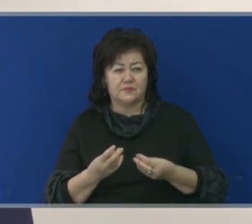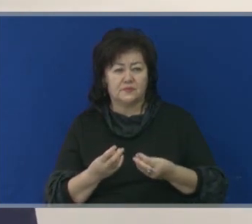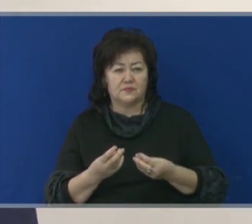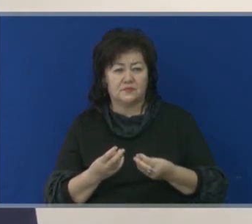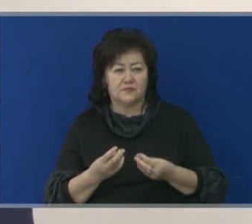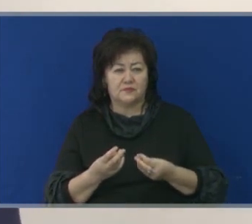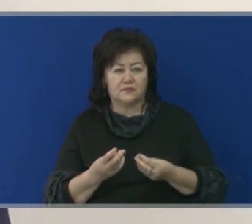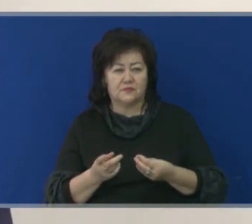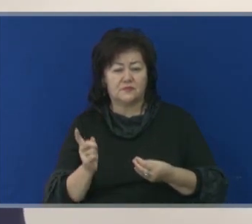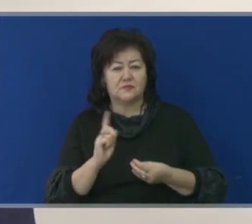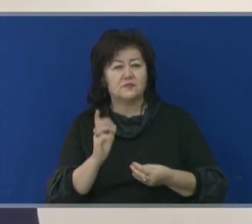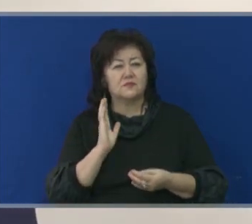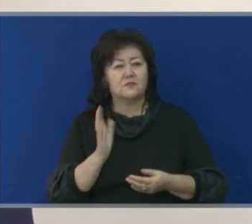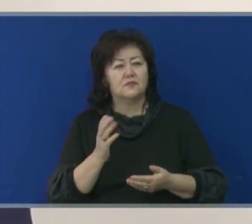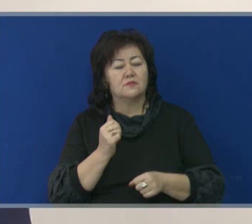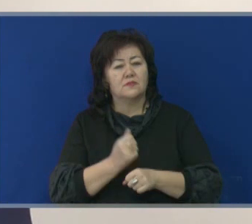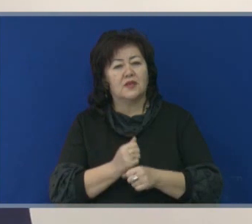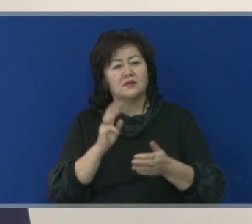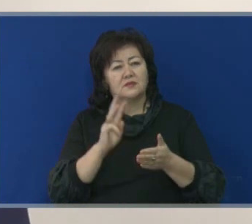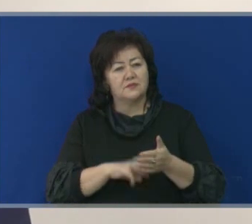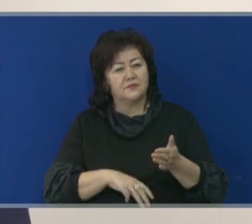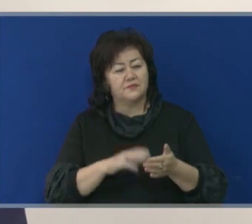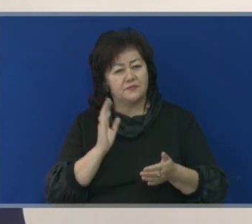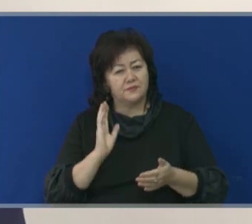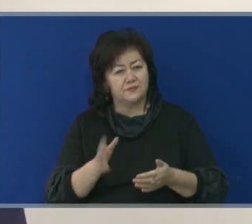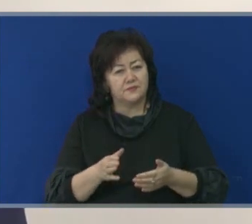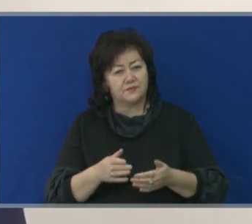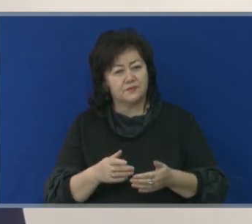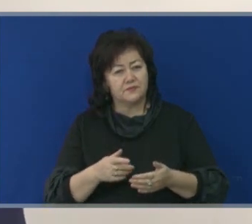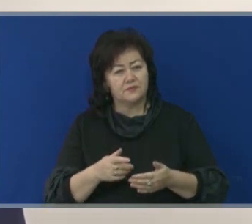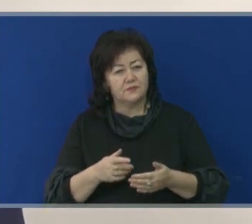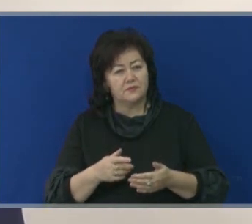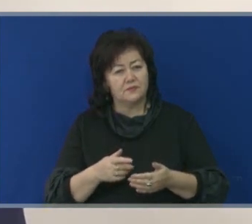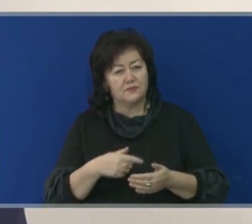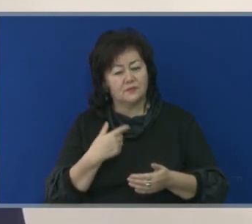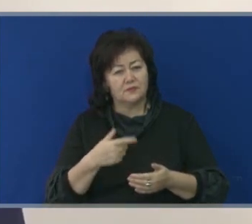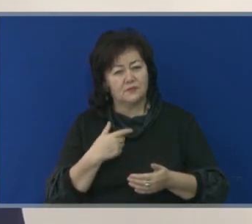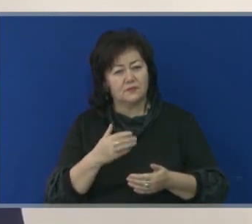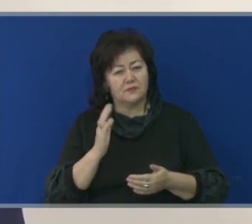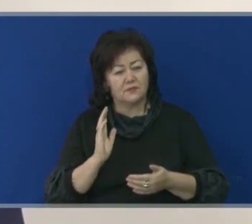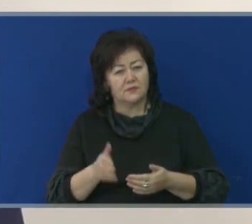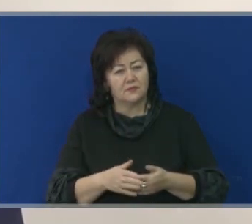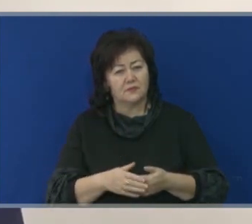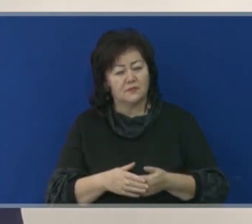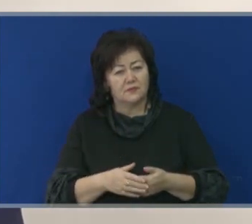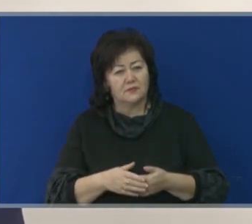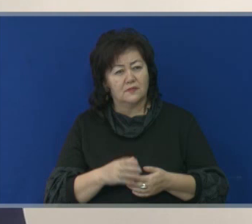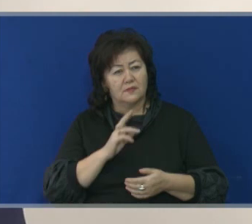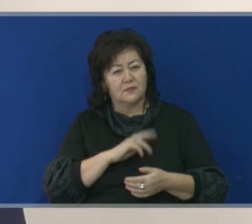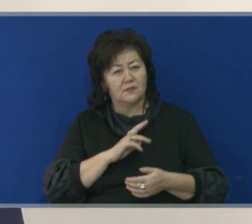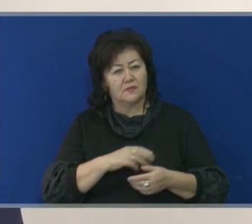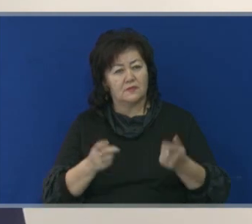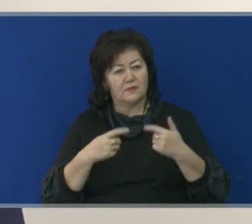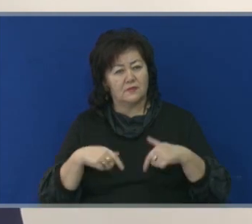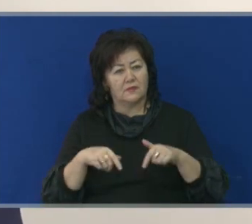хоть сейчас что будем делать, хоть штрафовать будем, хоть говорить о том, о чем, конечно, наш. Лицензионные работы ведутся на сегодняшний день,